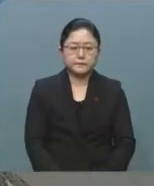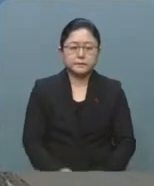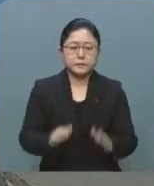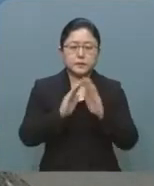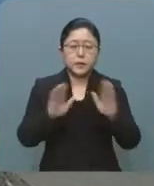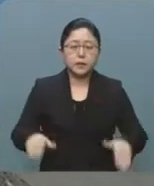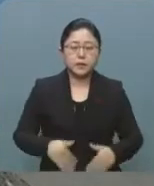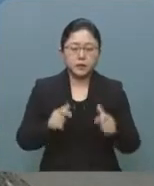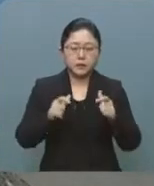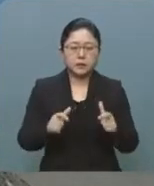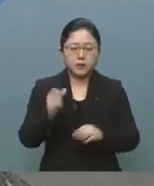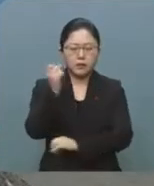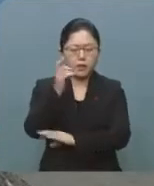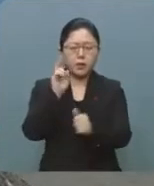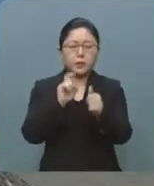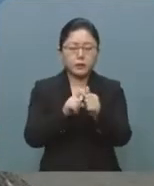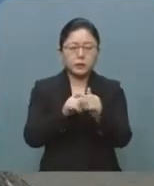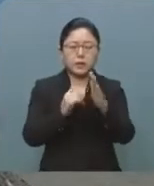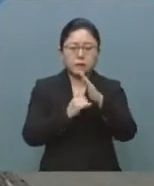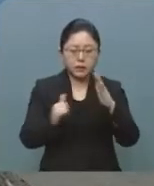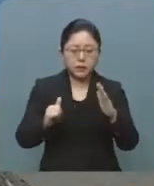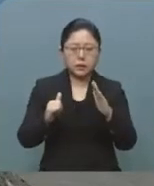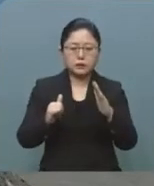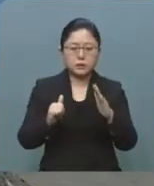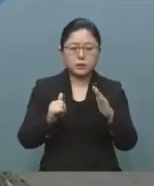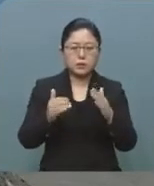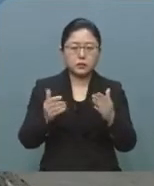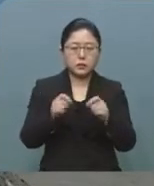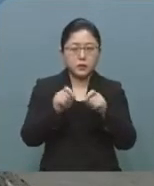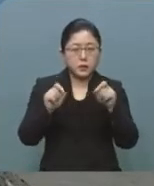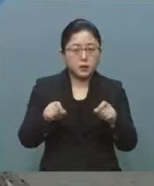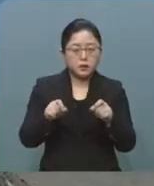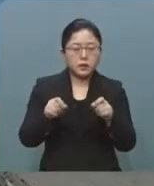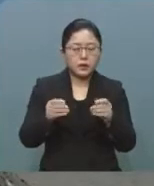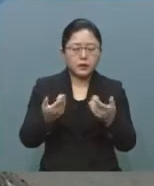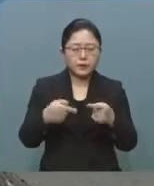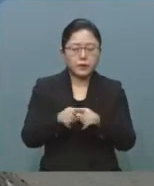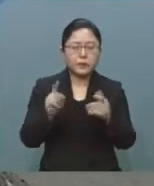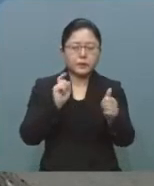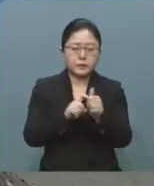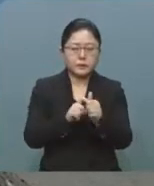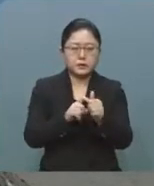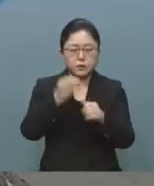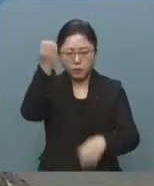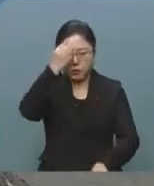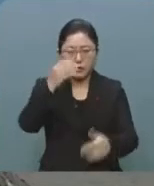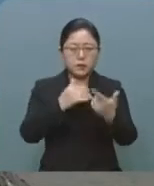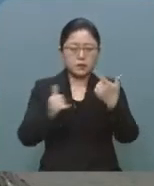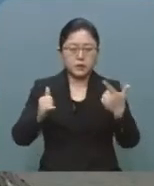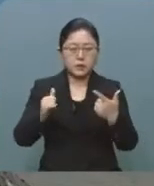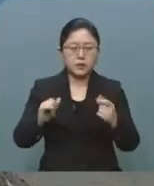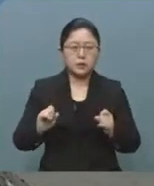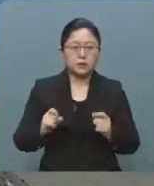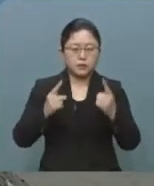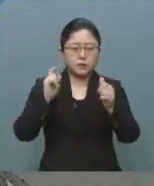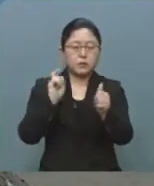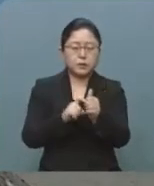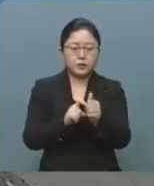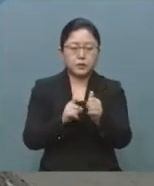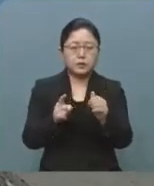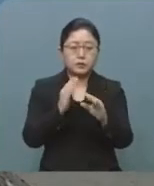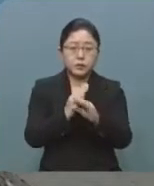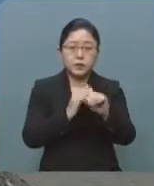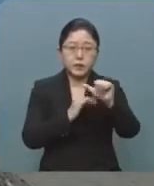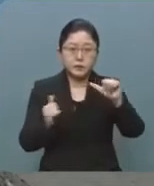네, 전남에서는 기존 확진자의 가족과 동료가 잇따라 감염됐습니다. 고흥에서 6명이 한꺼번에 확진됐는데,